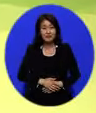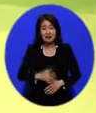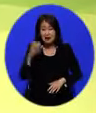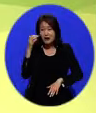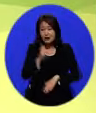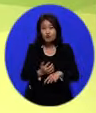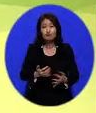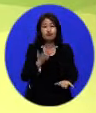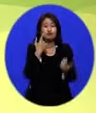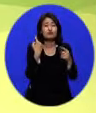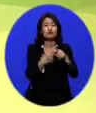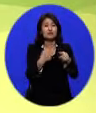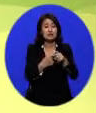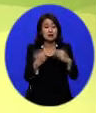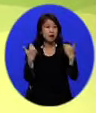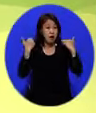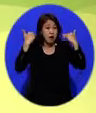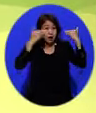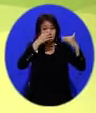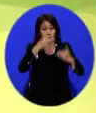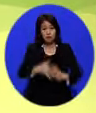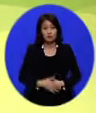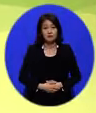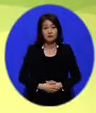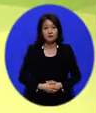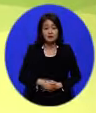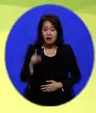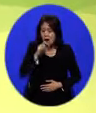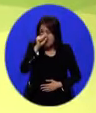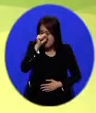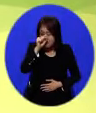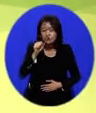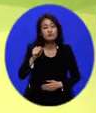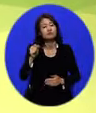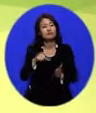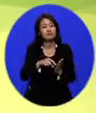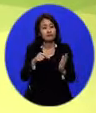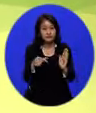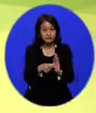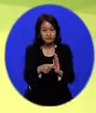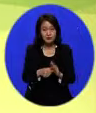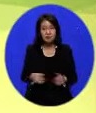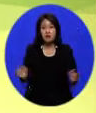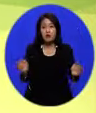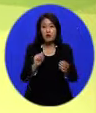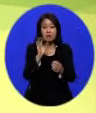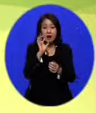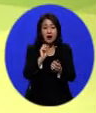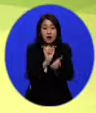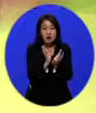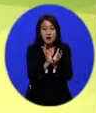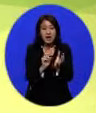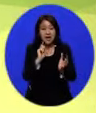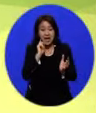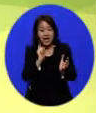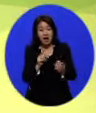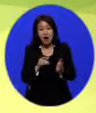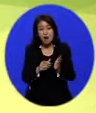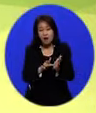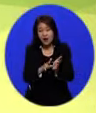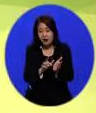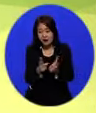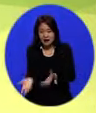데요. 제대로 성장 못해요, 그러면. 아무리 좋은 것도 적당해야지. 우리가 꽃나무에 예쁘다고 거름 막 듬뿍